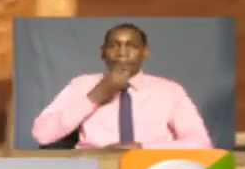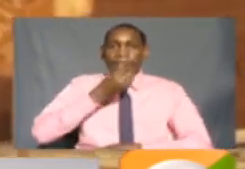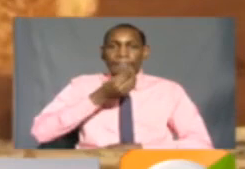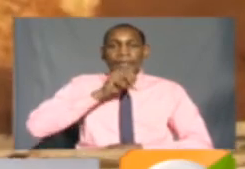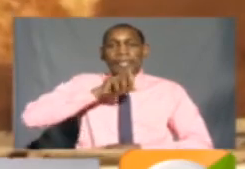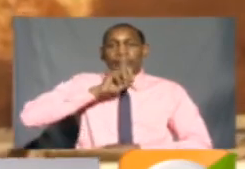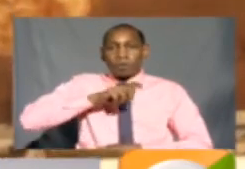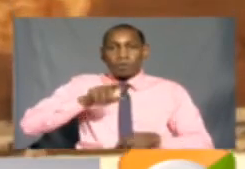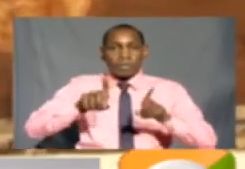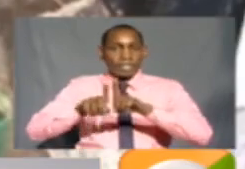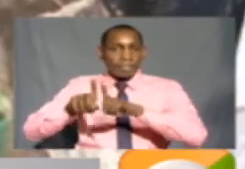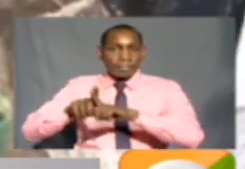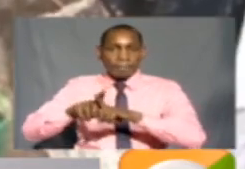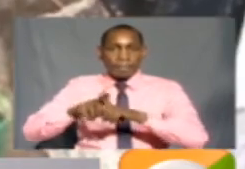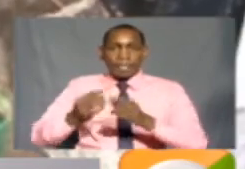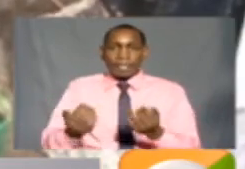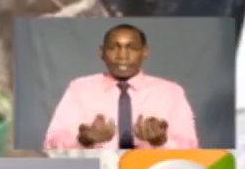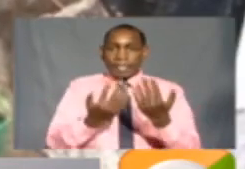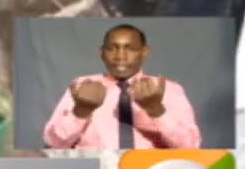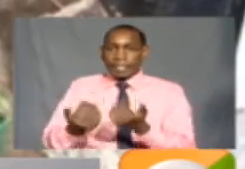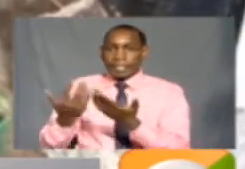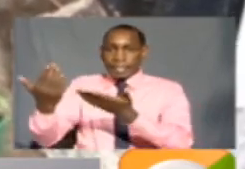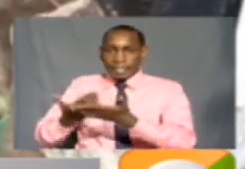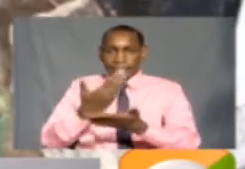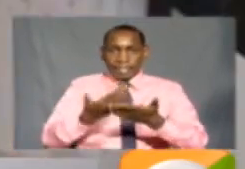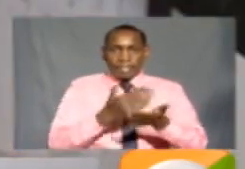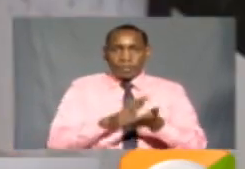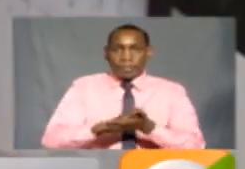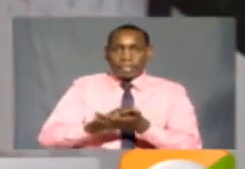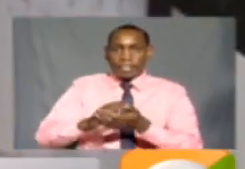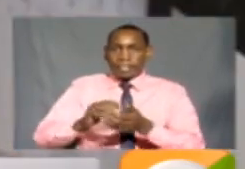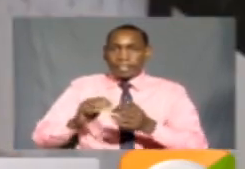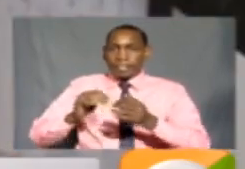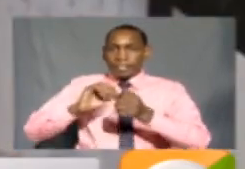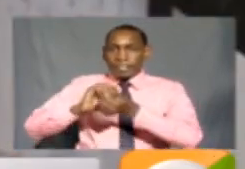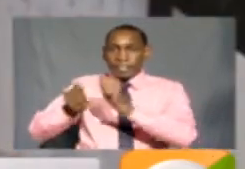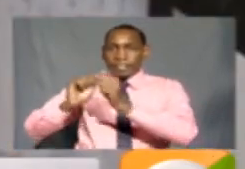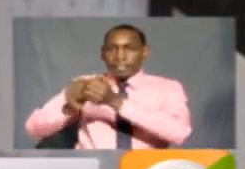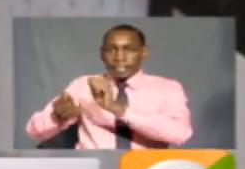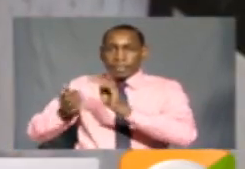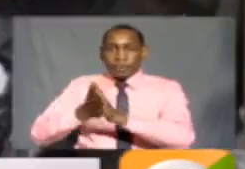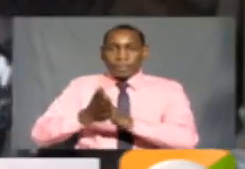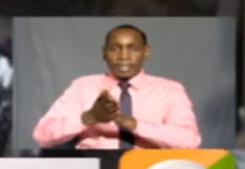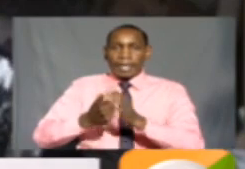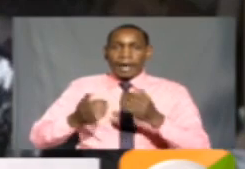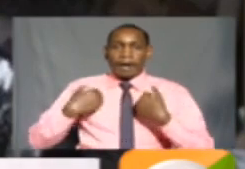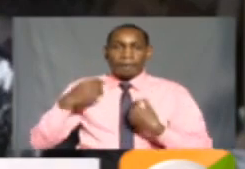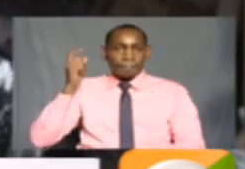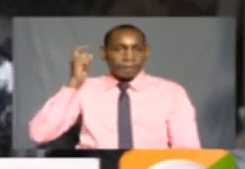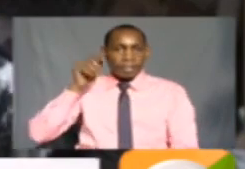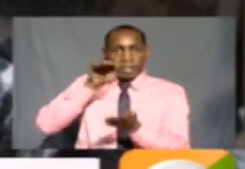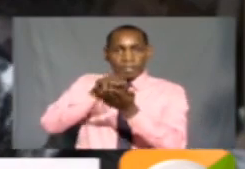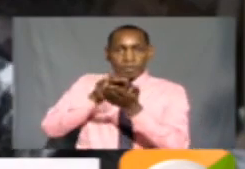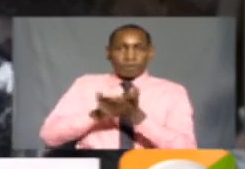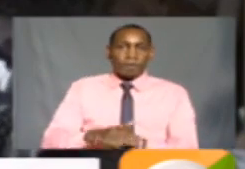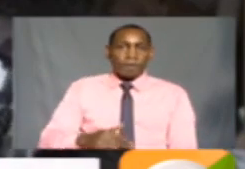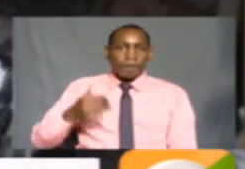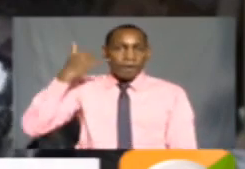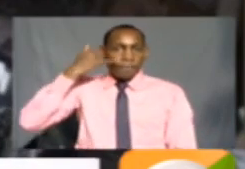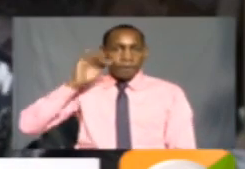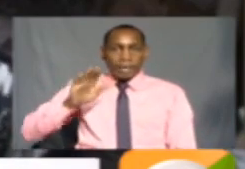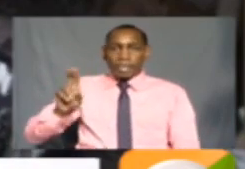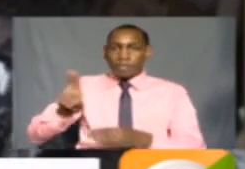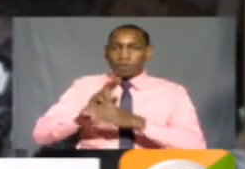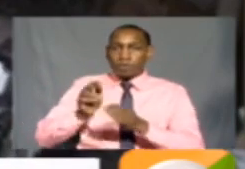wake na kuwakatia nyasi pamoja na kufanya ukarabati jokofu na kuweka mayai. Simu yake anaitumia kufungua